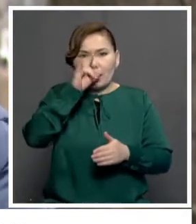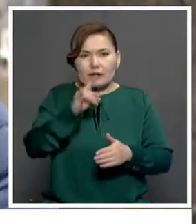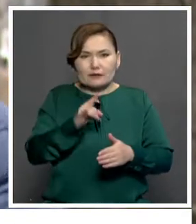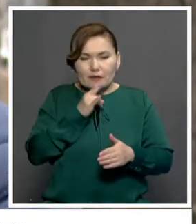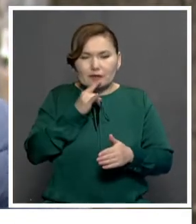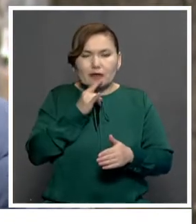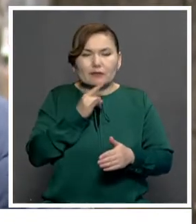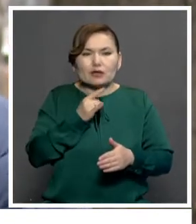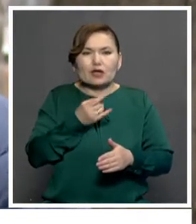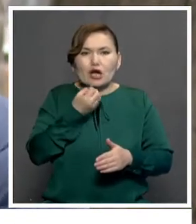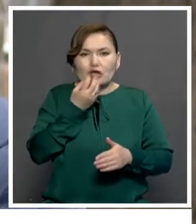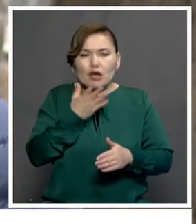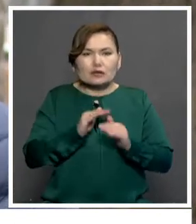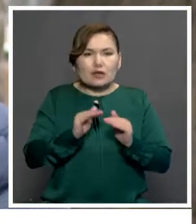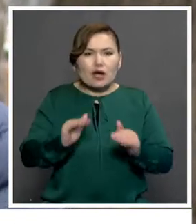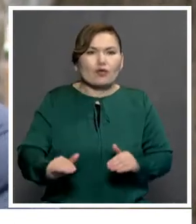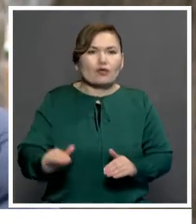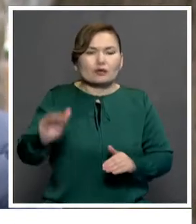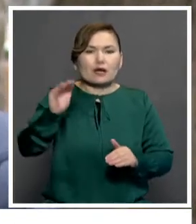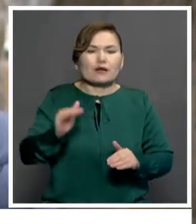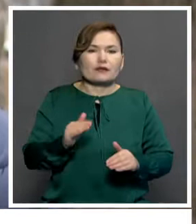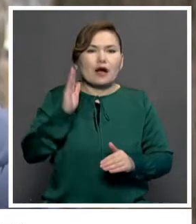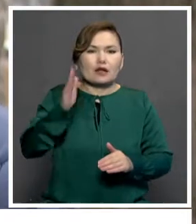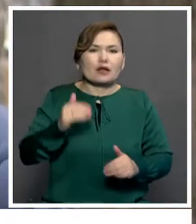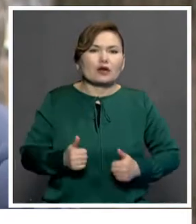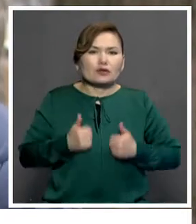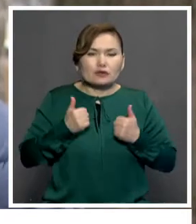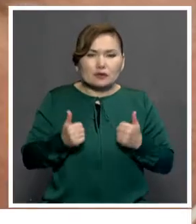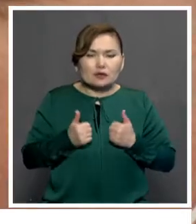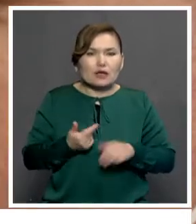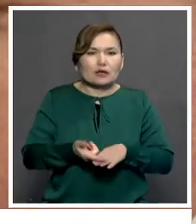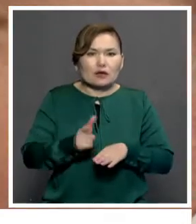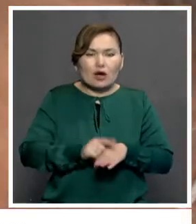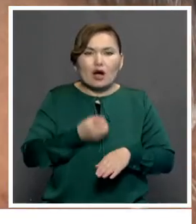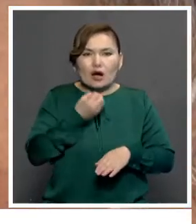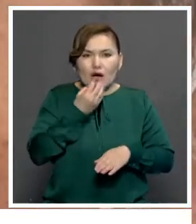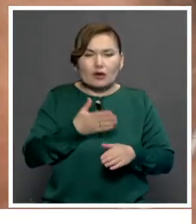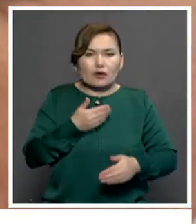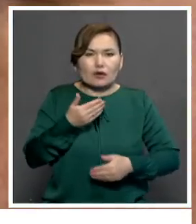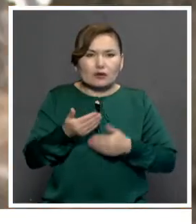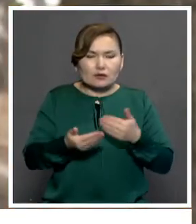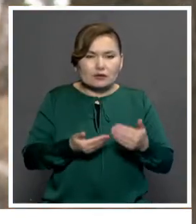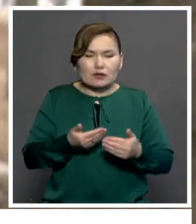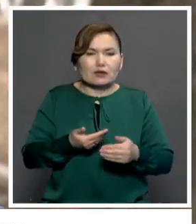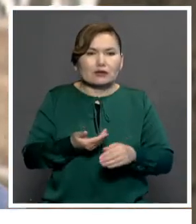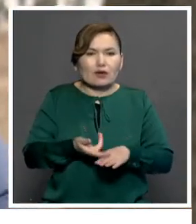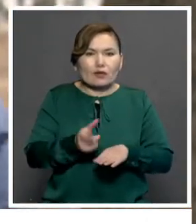өссе, білімді болса, алға ұмтылса, одан не керек? Мен қазір 81-ге кеттім.